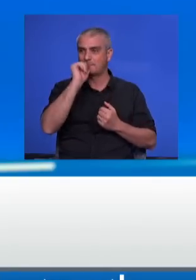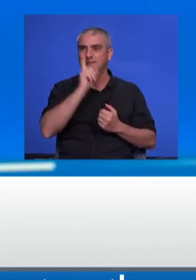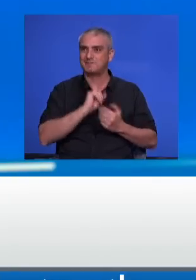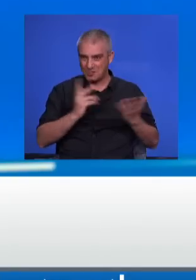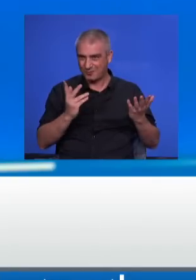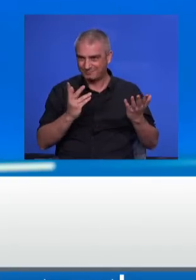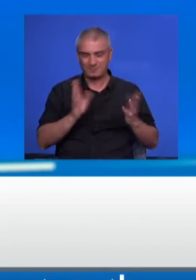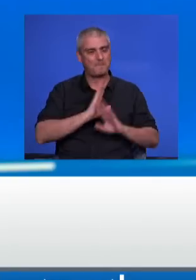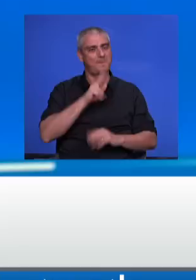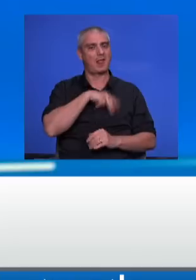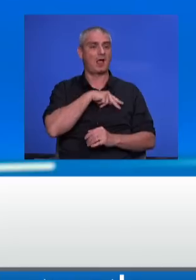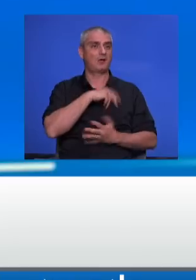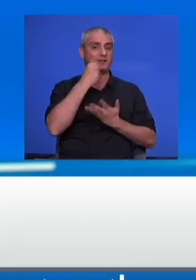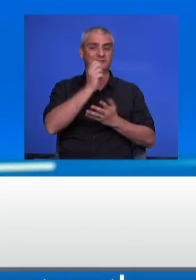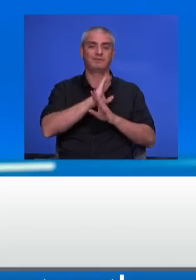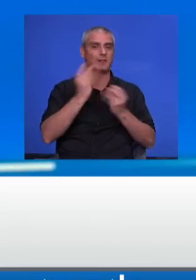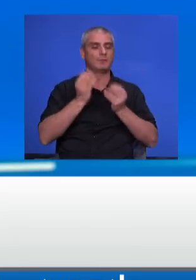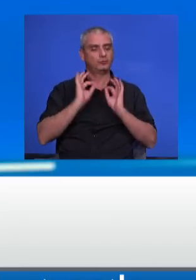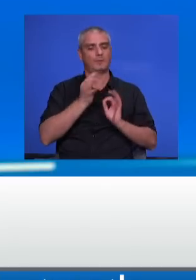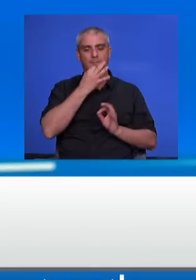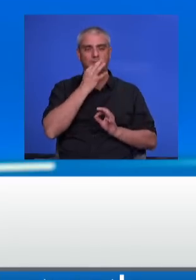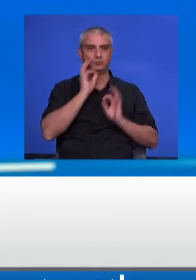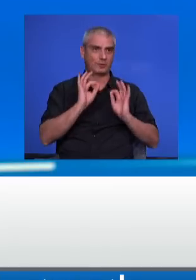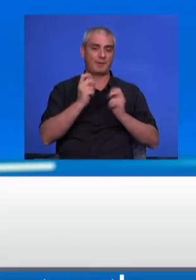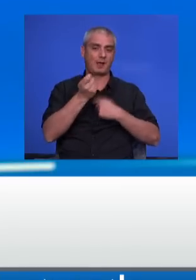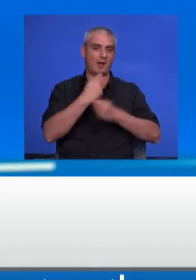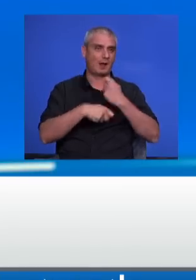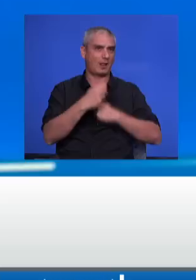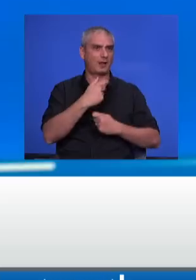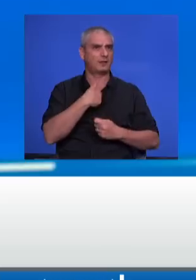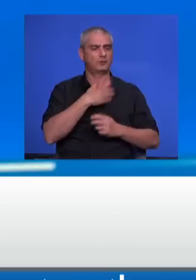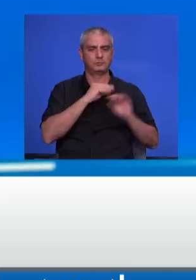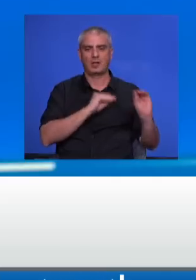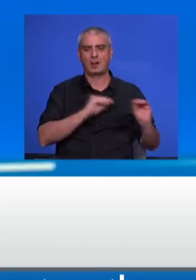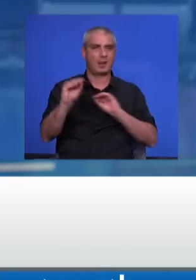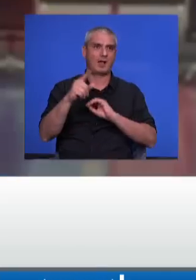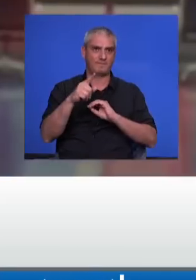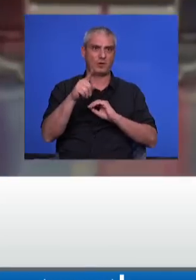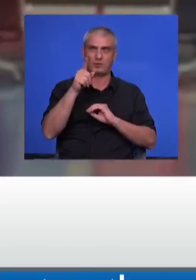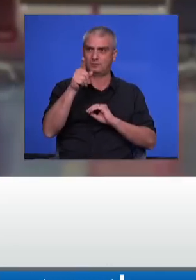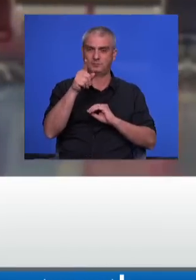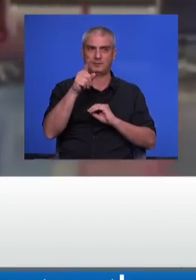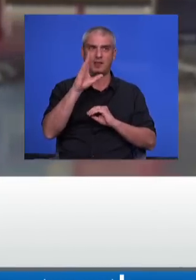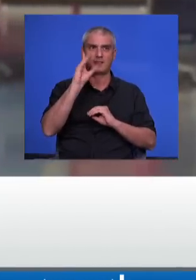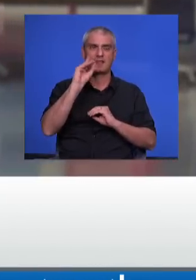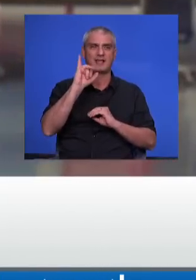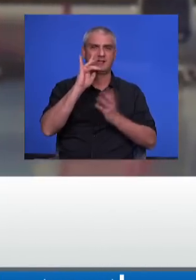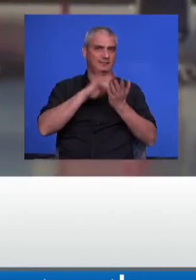בלי אחריות תקציבית ובלי משהו שבאמת משפר את הכלכלה. אני רוצה לעבור לרגע אלייך, דנה ירקצי,